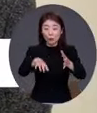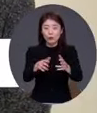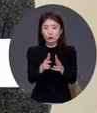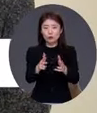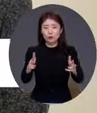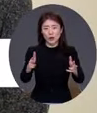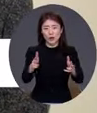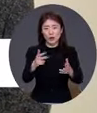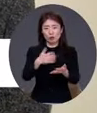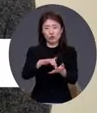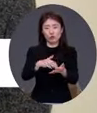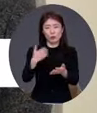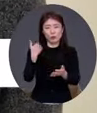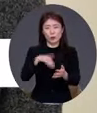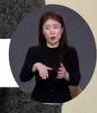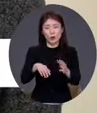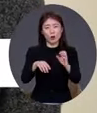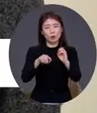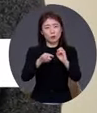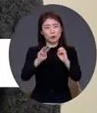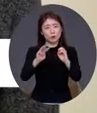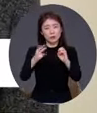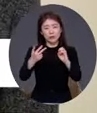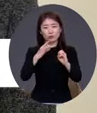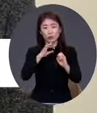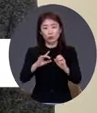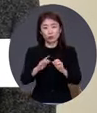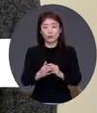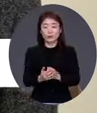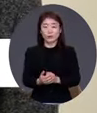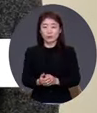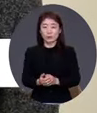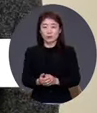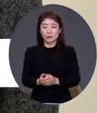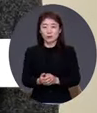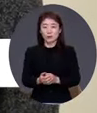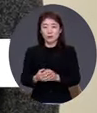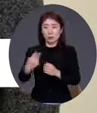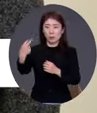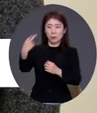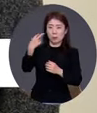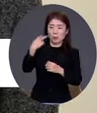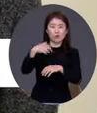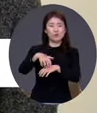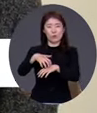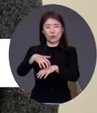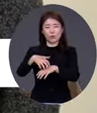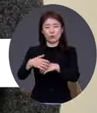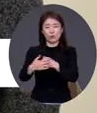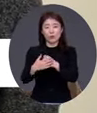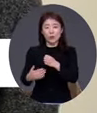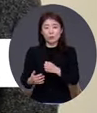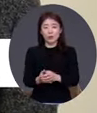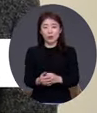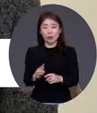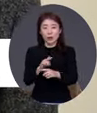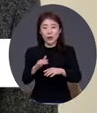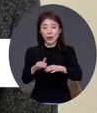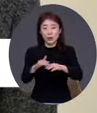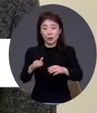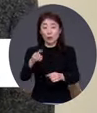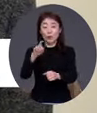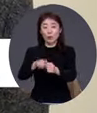공간의 형태나 3실 대 밖에 안됩니다 마장 문에서 안쪽을 보면 다 12 나오니까 매끈 볼 팬들 까지 패서